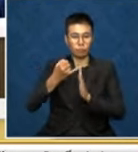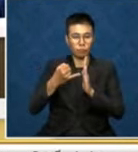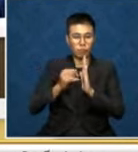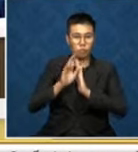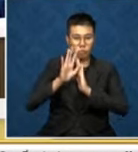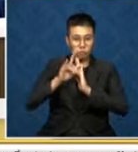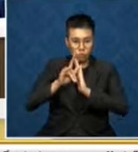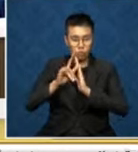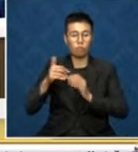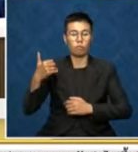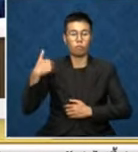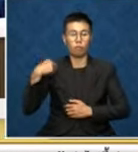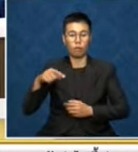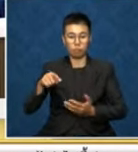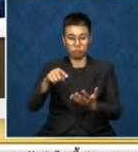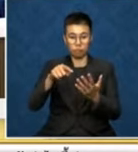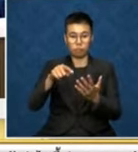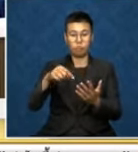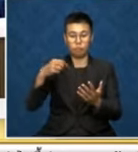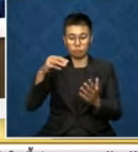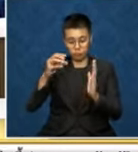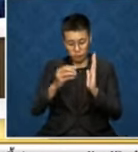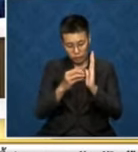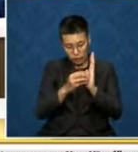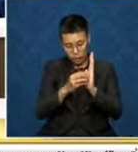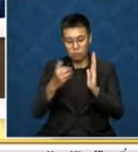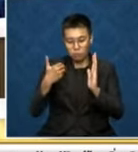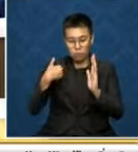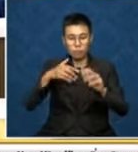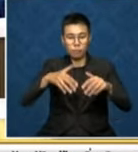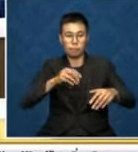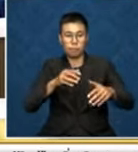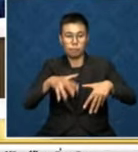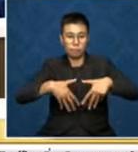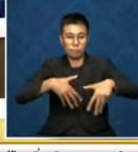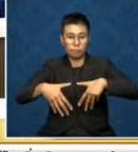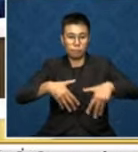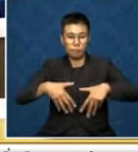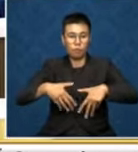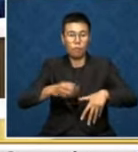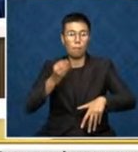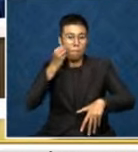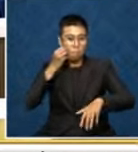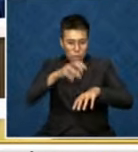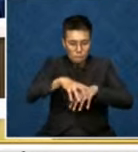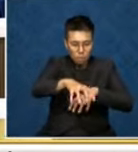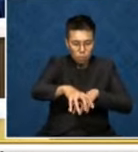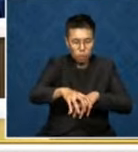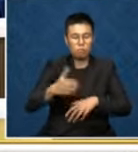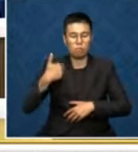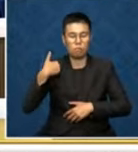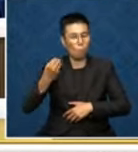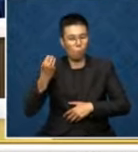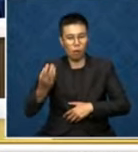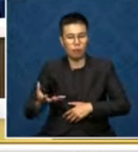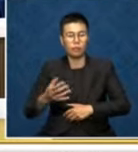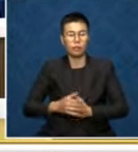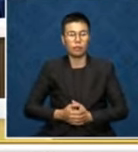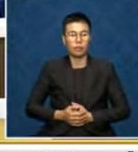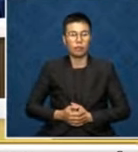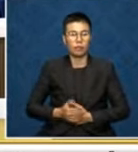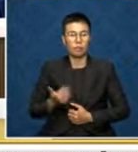พื้นที่ตัวเมืองชลบุรีก็ยังมีพี่น้องประชาชนอาศัยอยู่อย่างหนาแน่นค่ะและจังหวัดชลบุรีก็เป็นหนึ่งในจังหวั